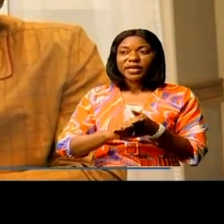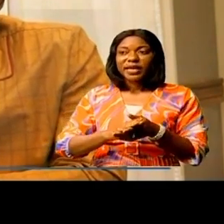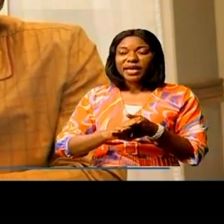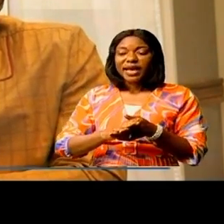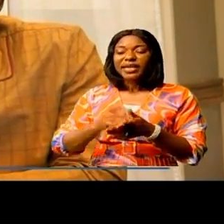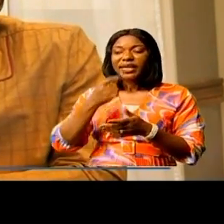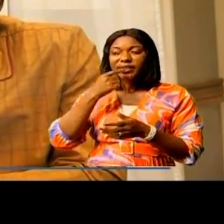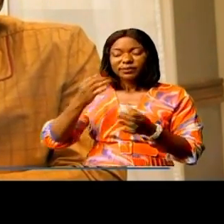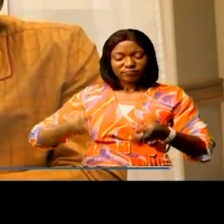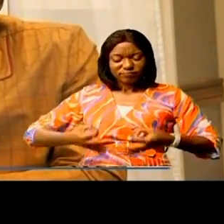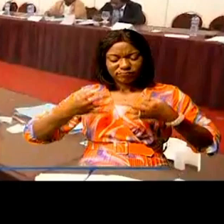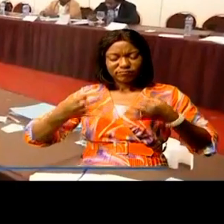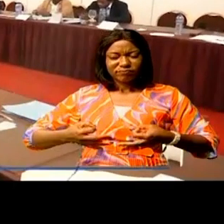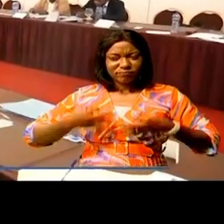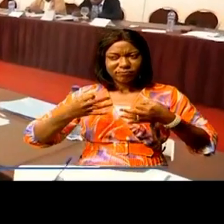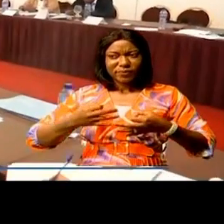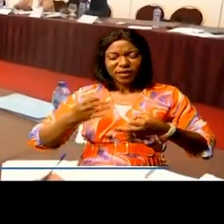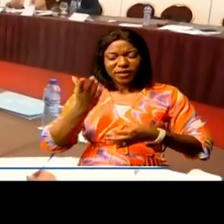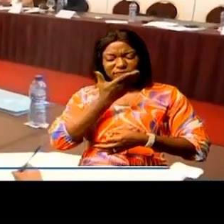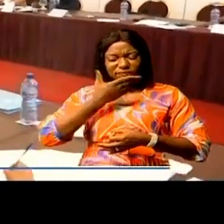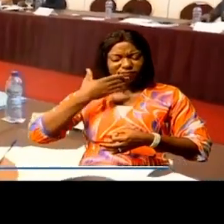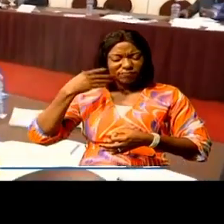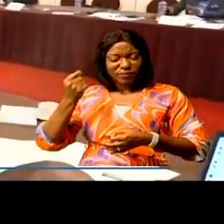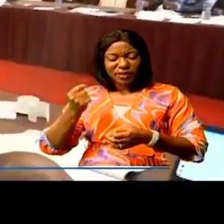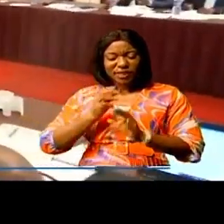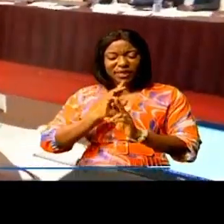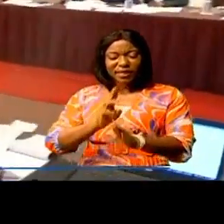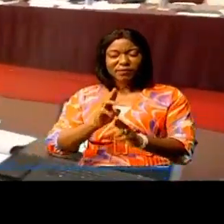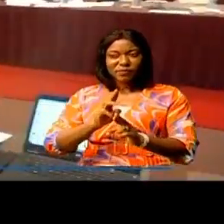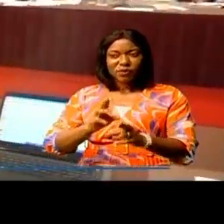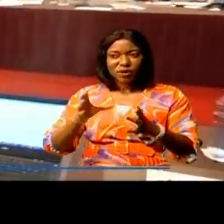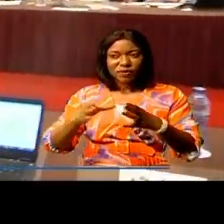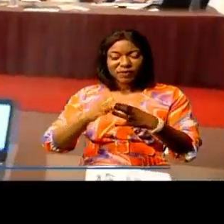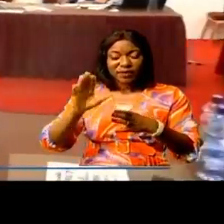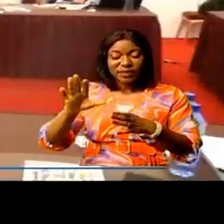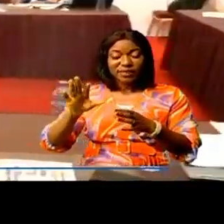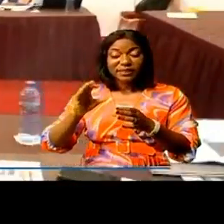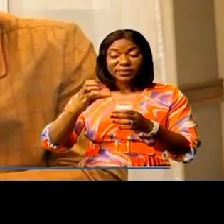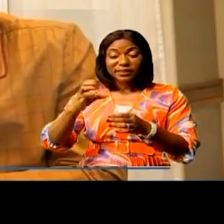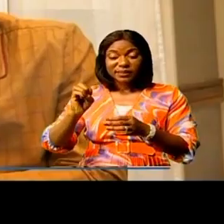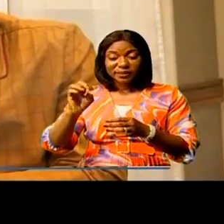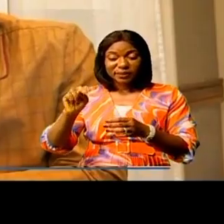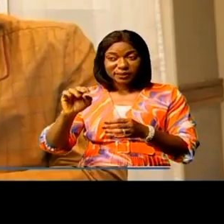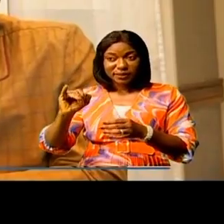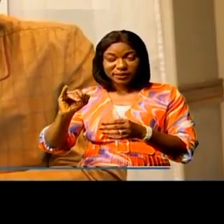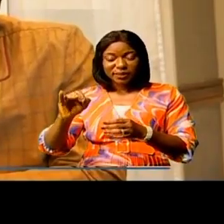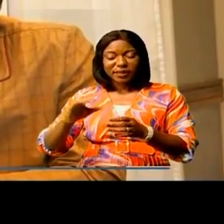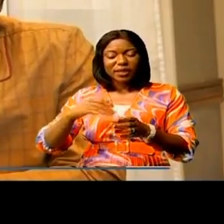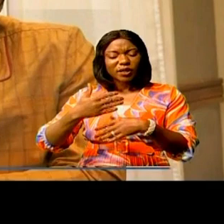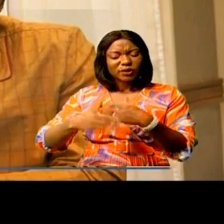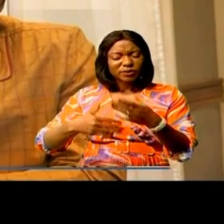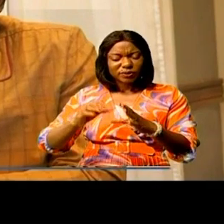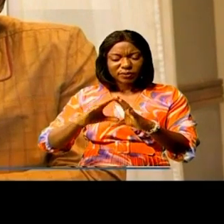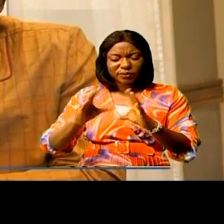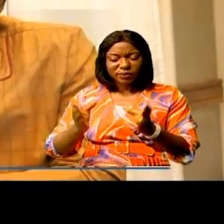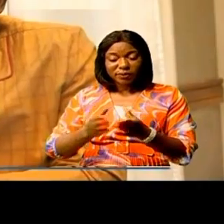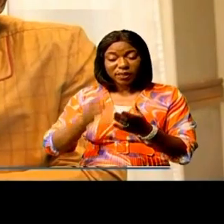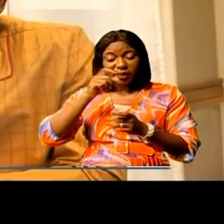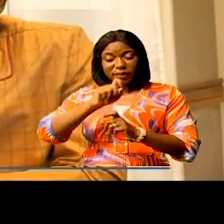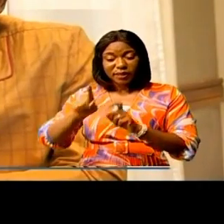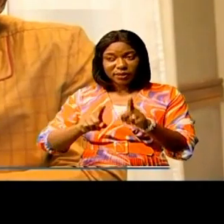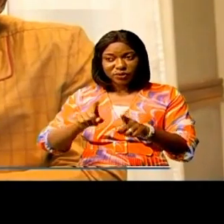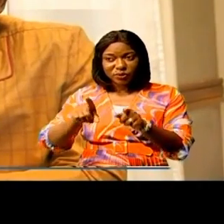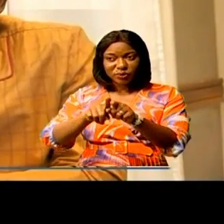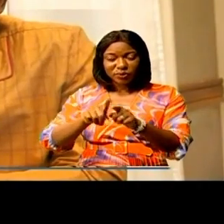nouveau réjoui de l'excellence des rapports avec la CENI dans l'organisation de l'ensemble des activités auxquelles son institution